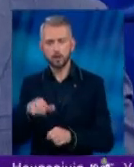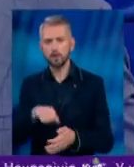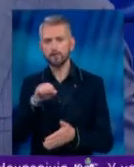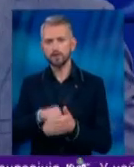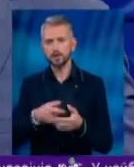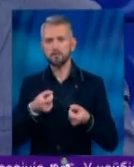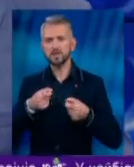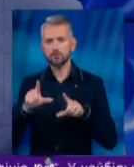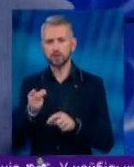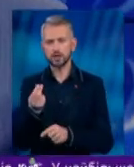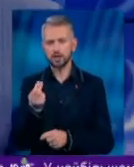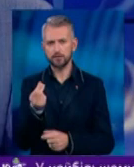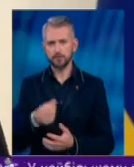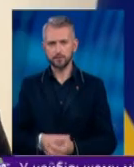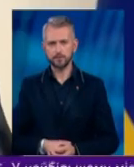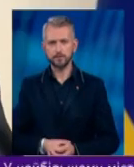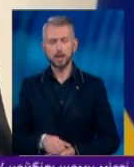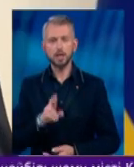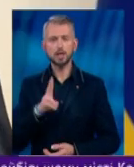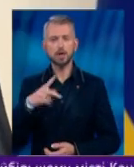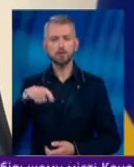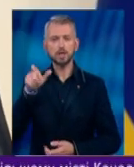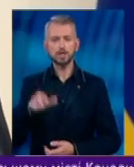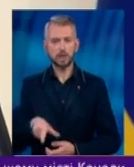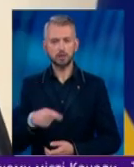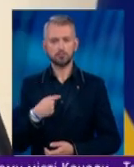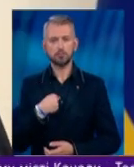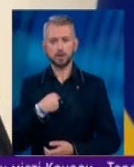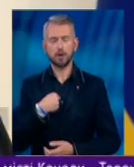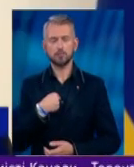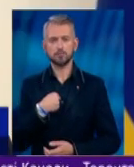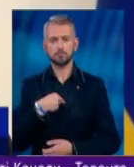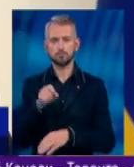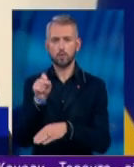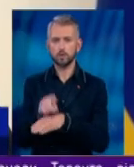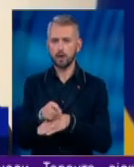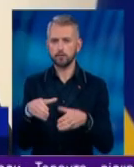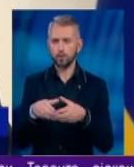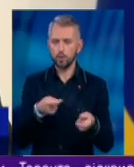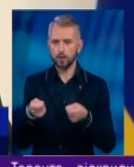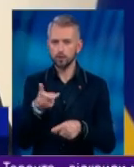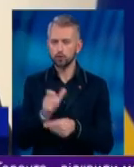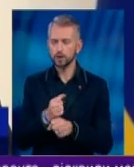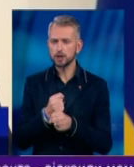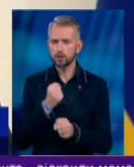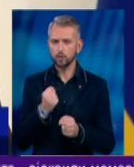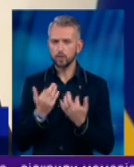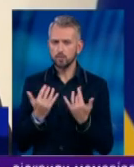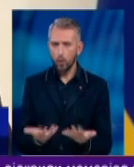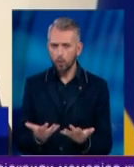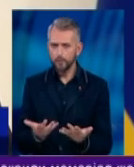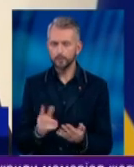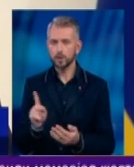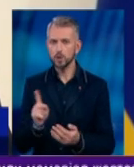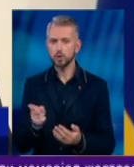підвищення тарифів. Як президент я поставив уряду дуже жорстку вимогу для того,